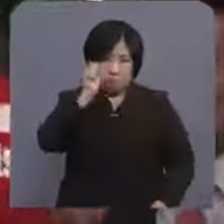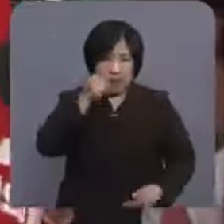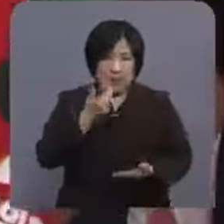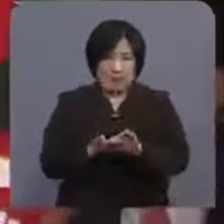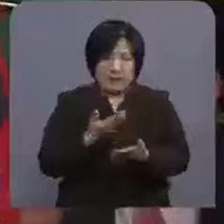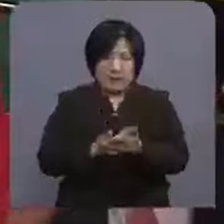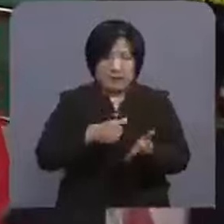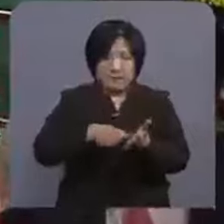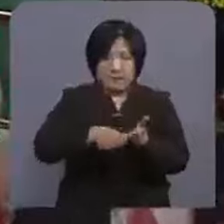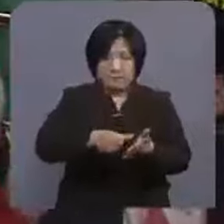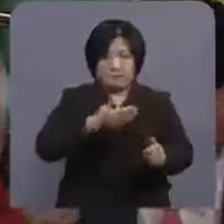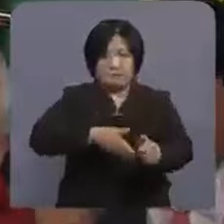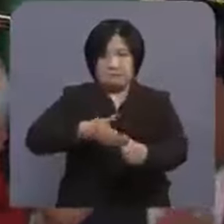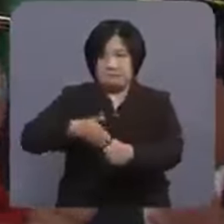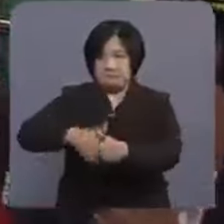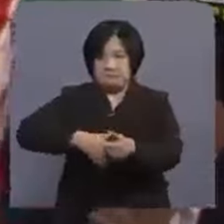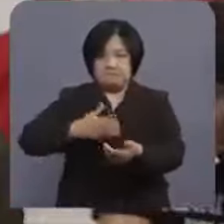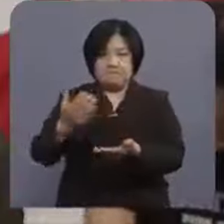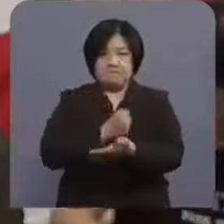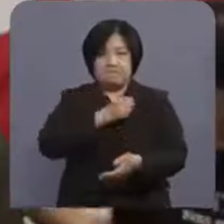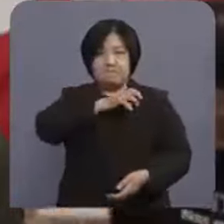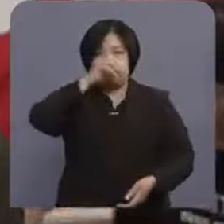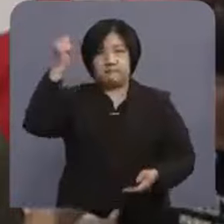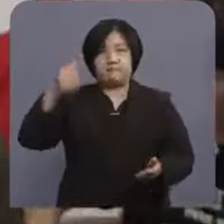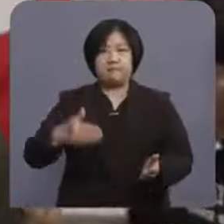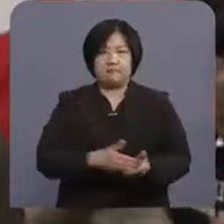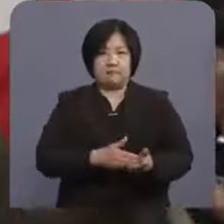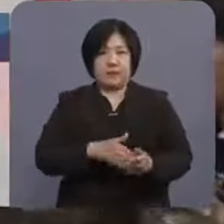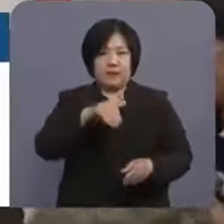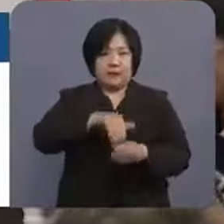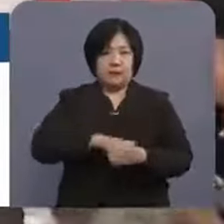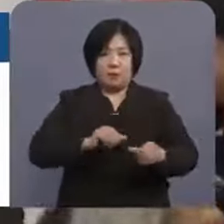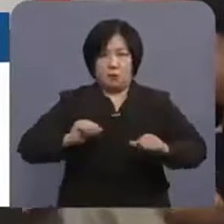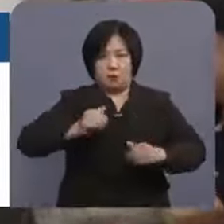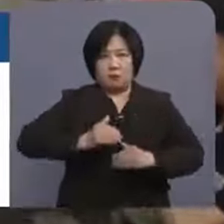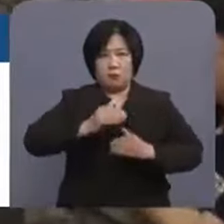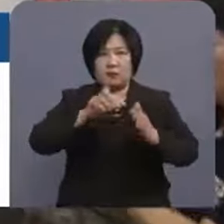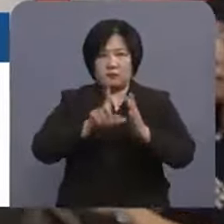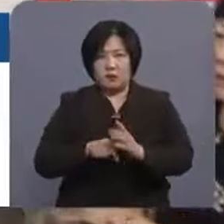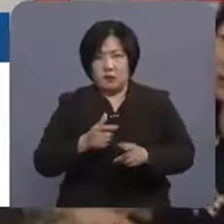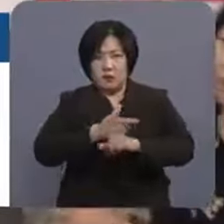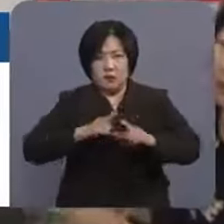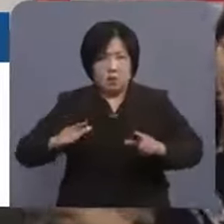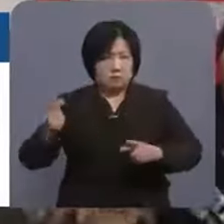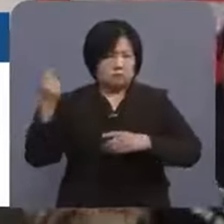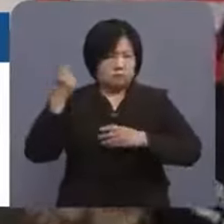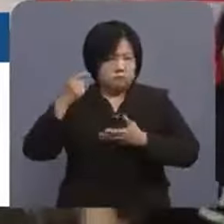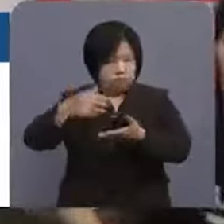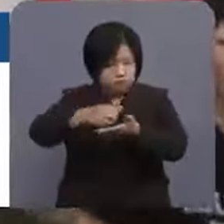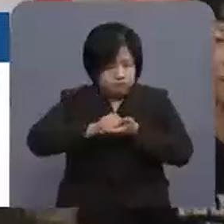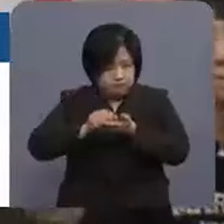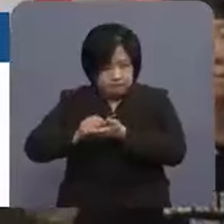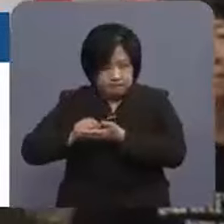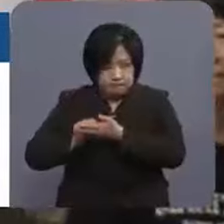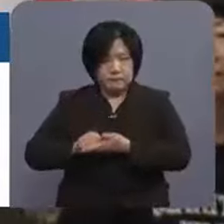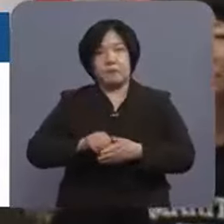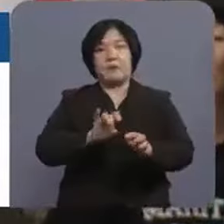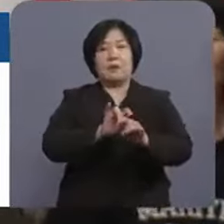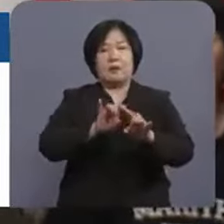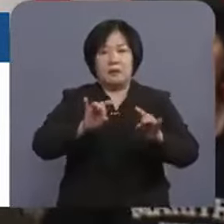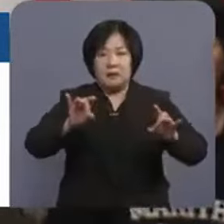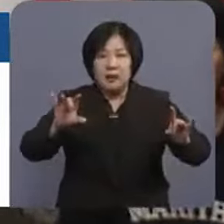표심을 공략해 당선됐습니다. 선거운동 과정에서 많은 목소리를 들었습니다. 그 목소리